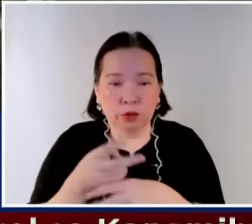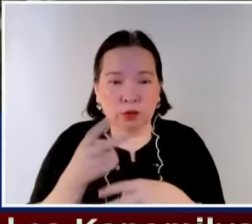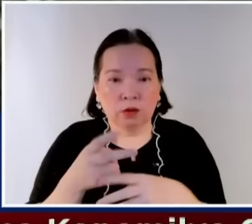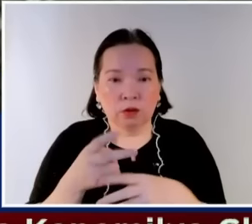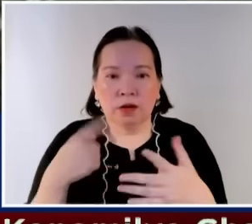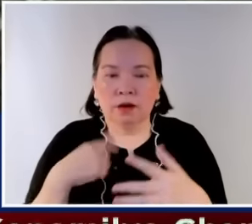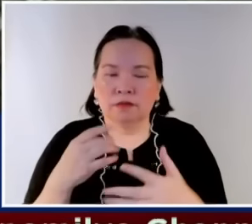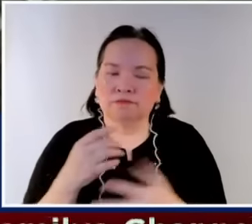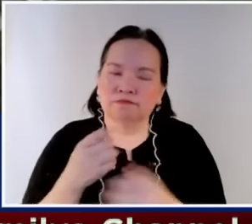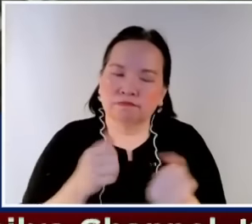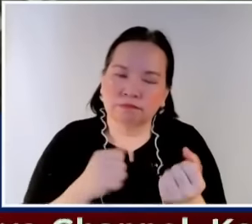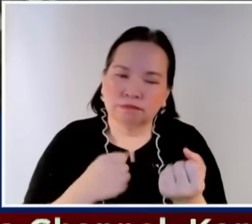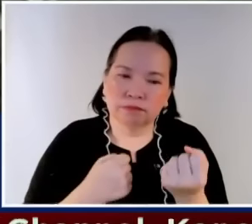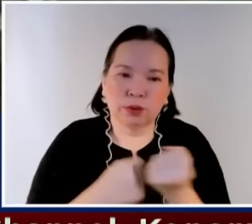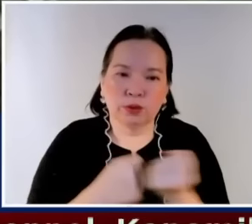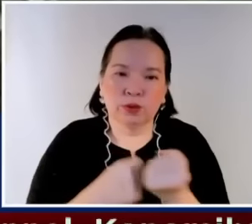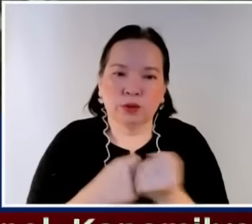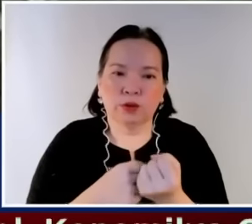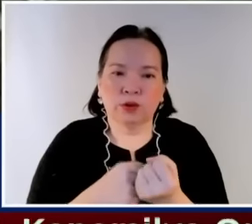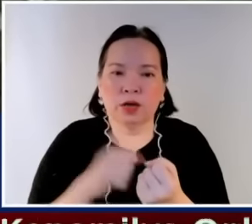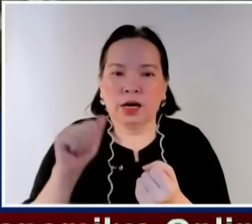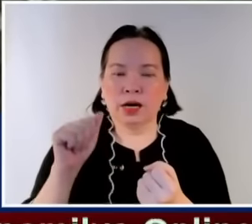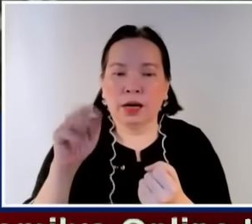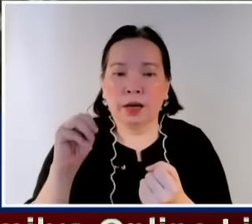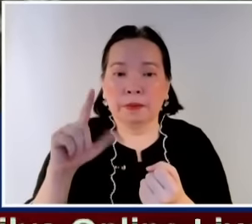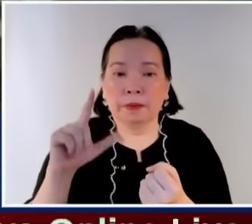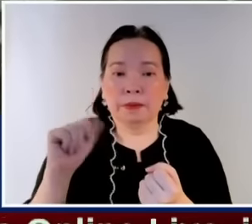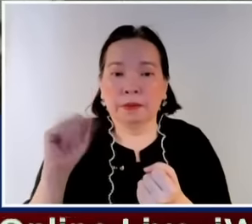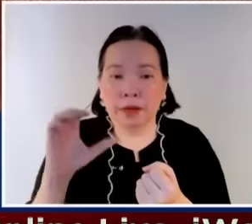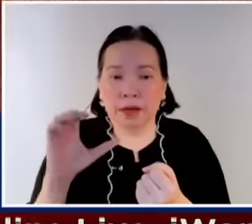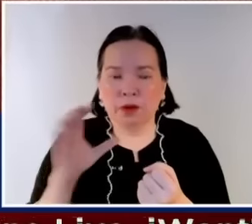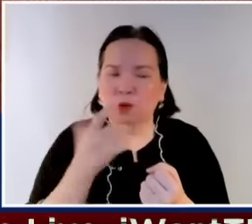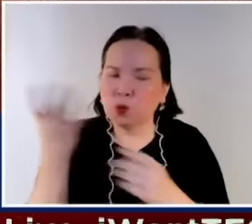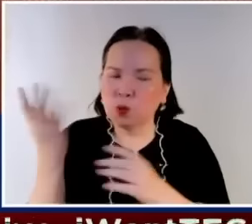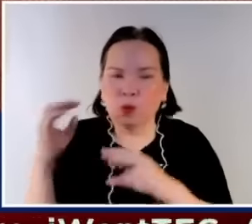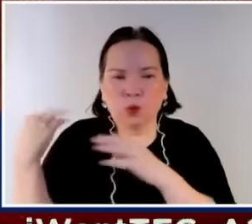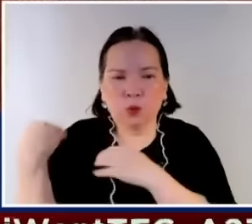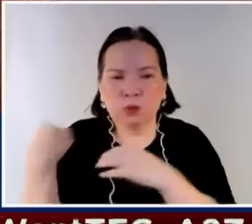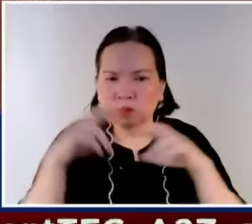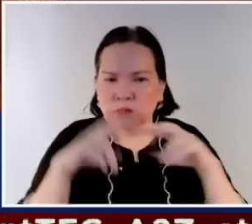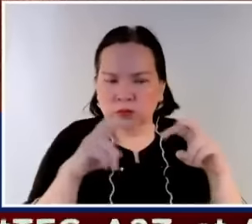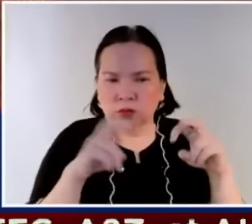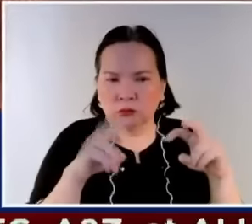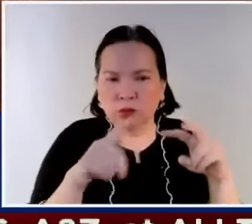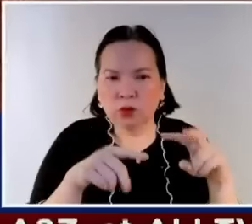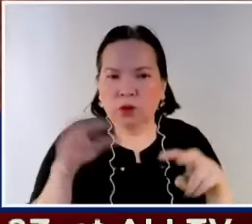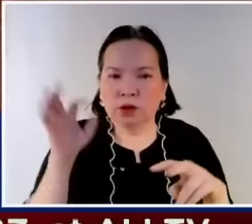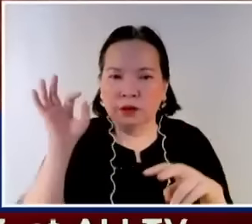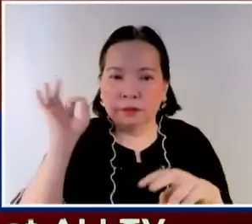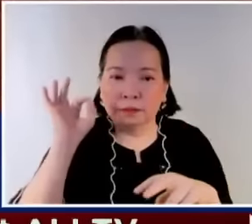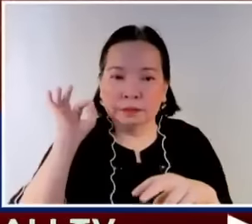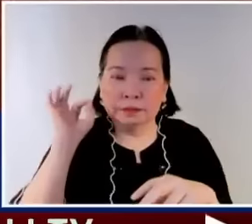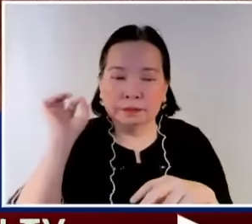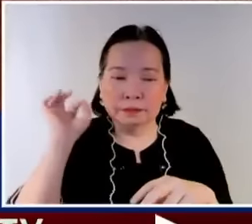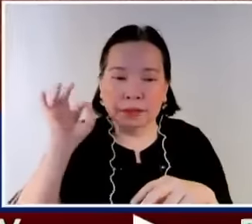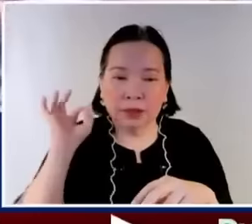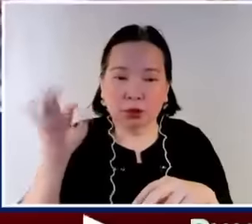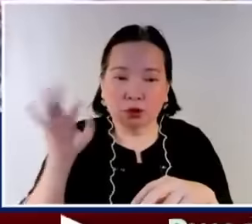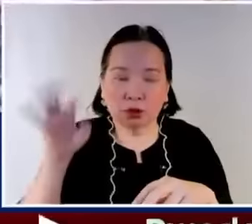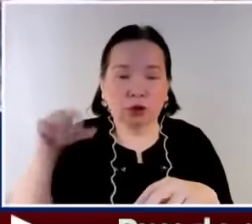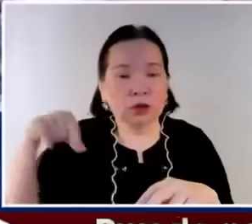Laundering Council na nag-imbestiga kay Pastor Quiboloy at mga kasama sa mga kasong qualified human trafficking at child at